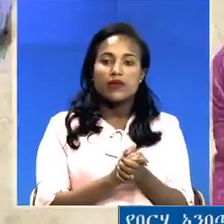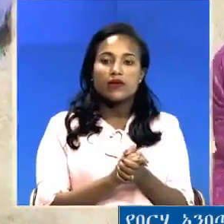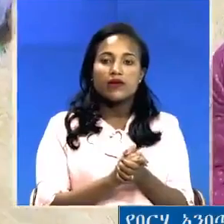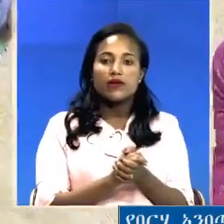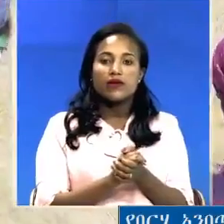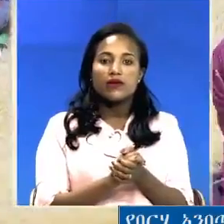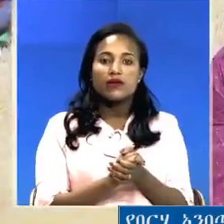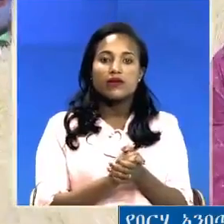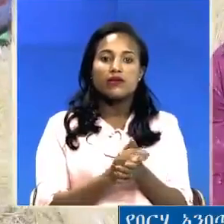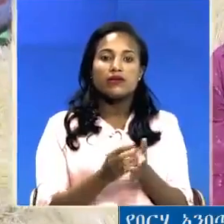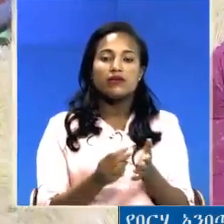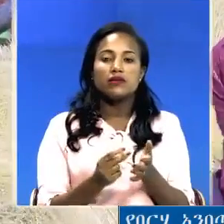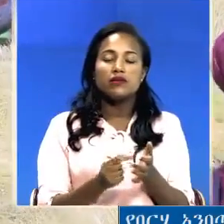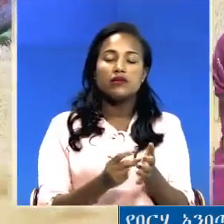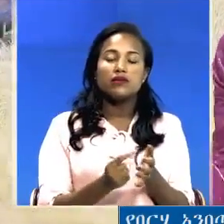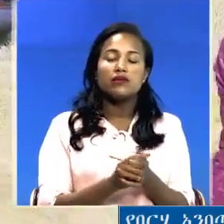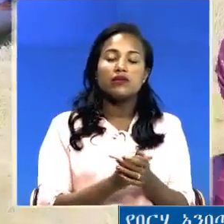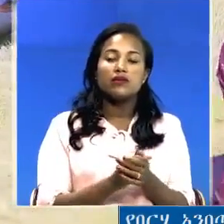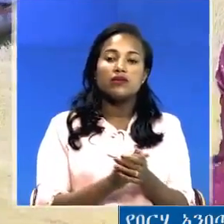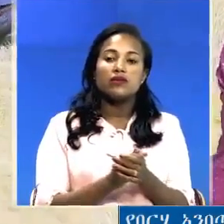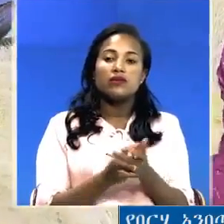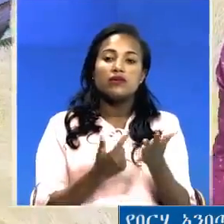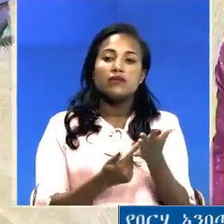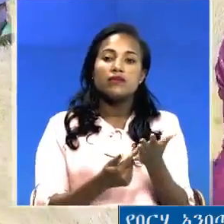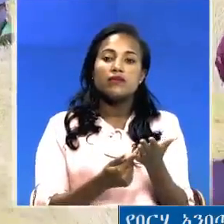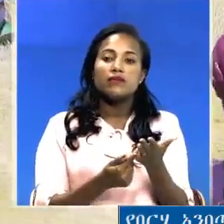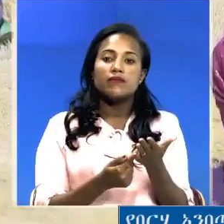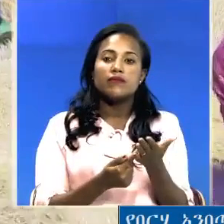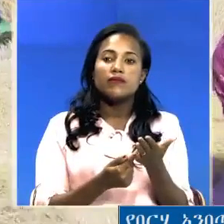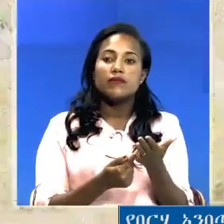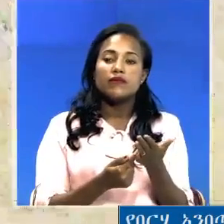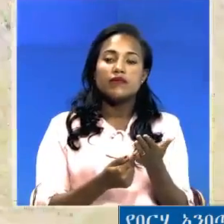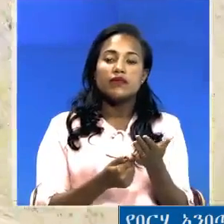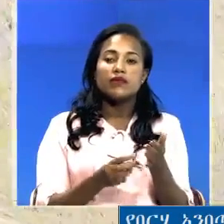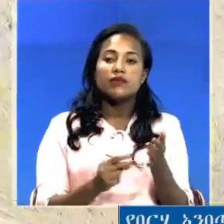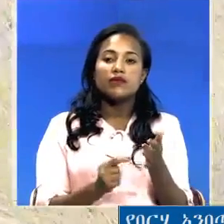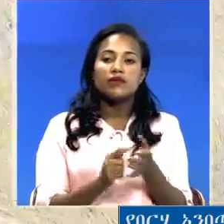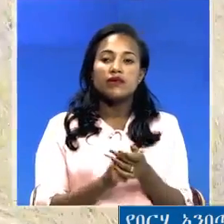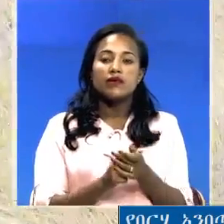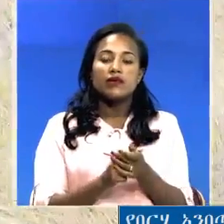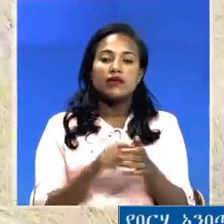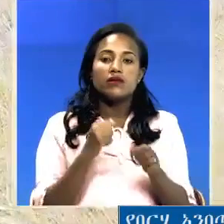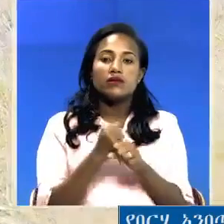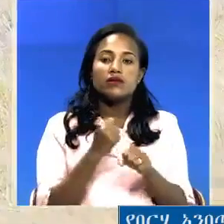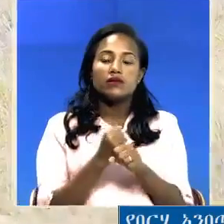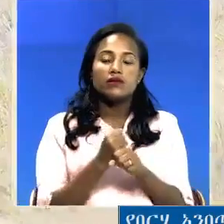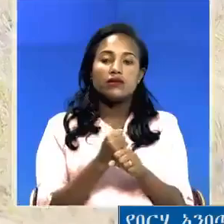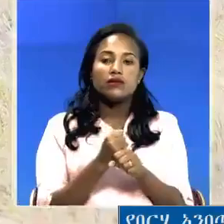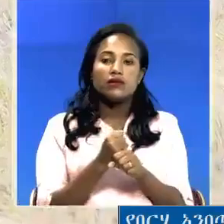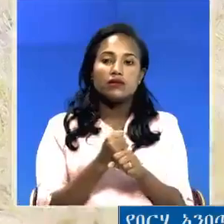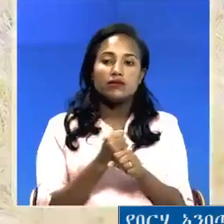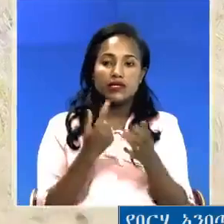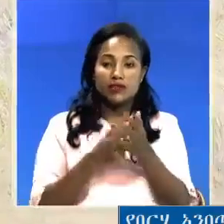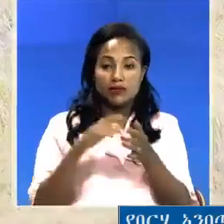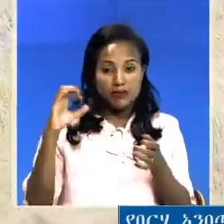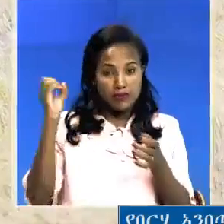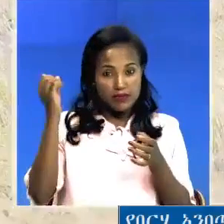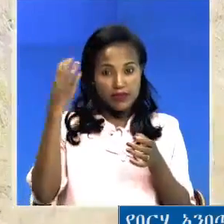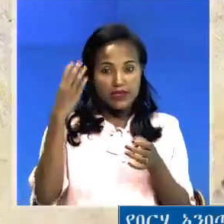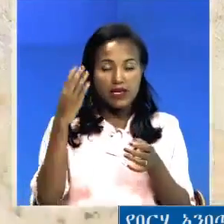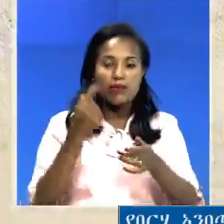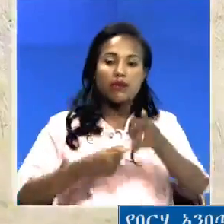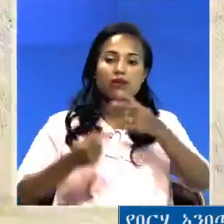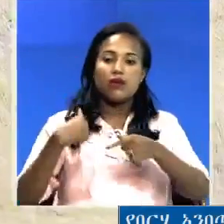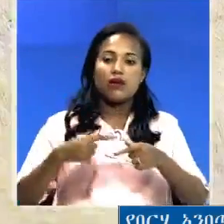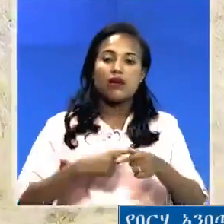በቋቋቴም በፊሽካም እየታገል ነበር ያለ ነው። ስራቸውን ትተው በዚህ በፀሐይ ባህሪር መተው ለኛ